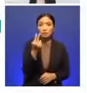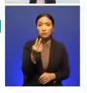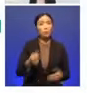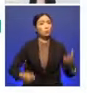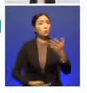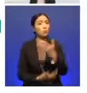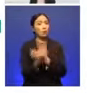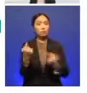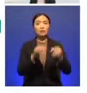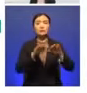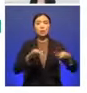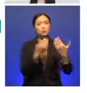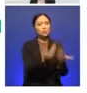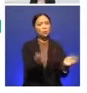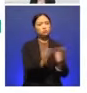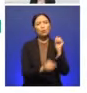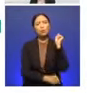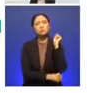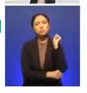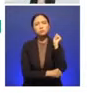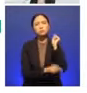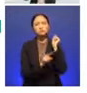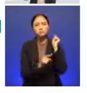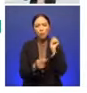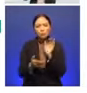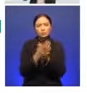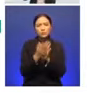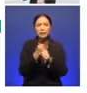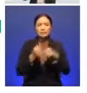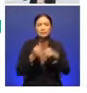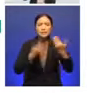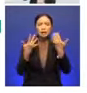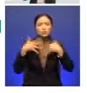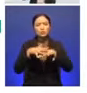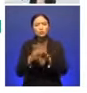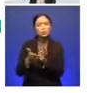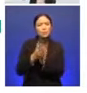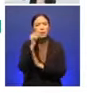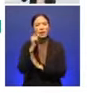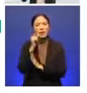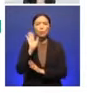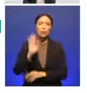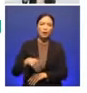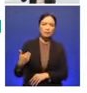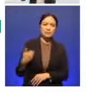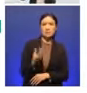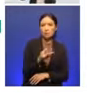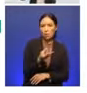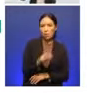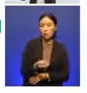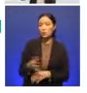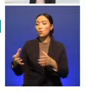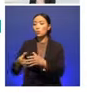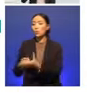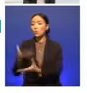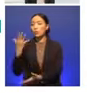อกาสของเด็กที่อยู่ในครอบครัวที่ยากจนมากที่จะได้ร่วมทำกิจกรรมกับคุณพ่อคุณแม่เนี่ยน้อยกว่ากลุ่มที่มีราย